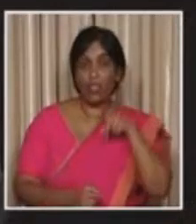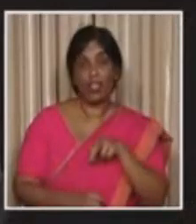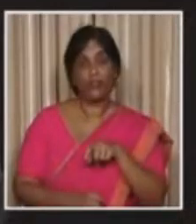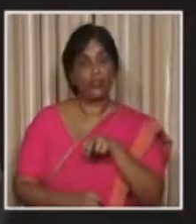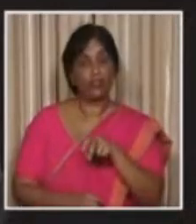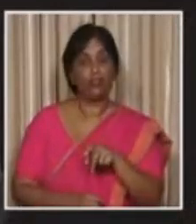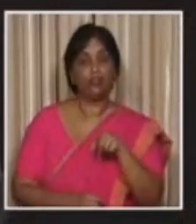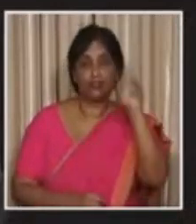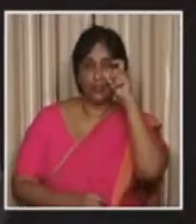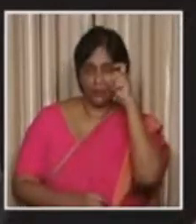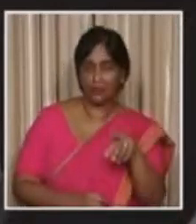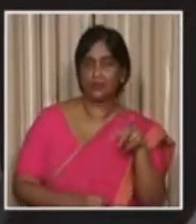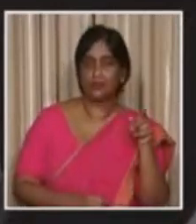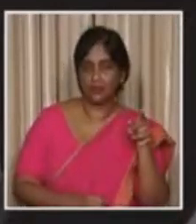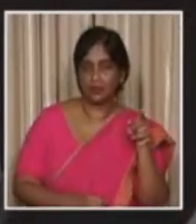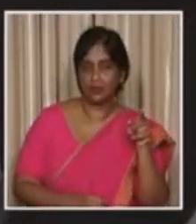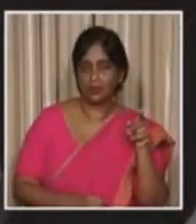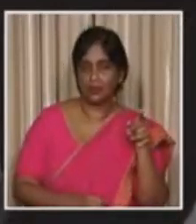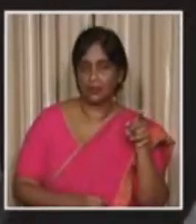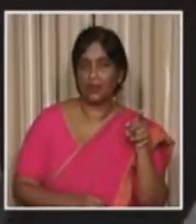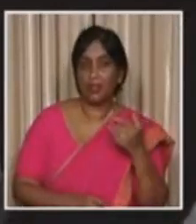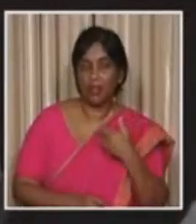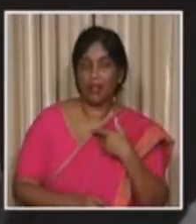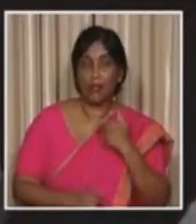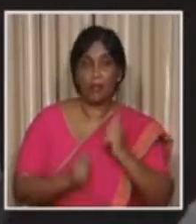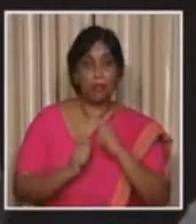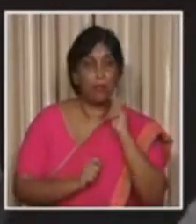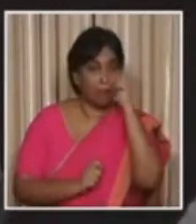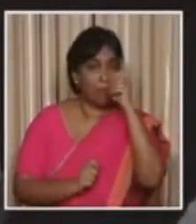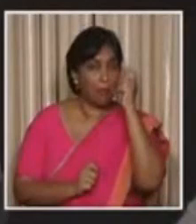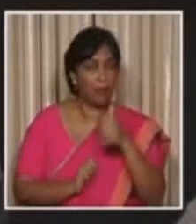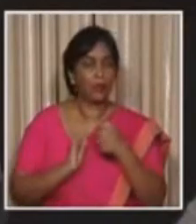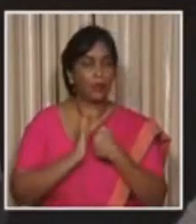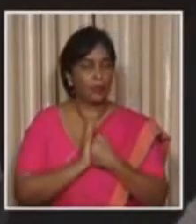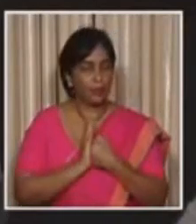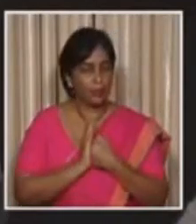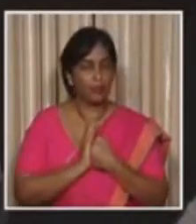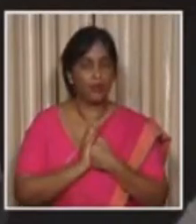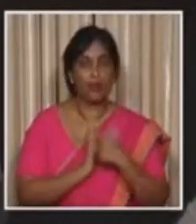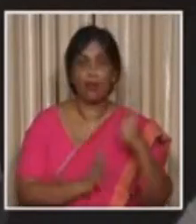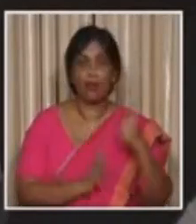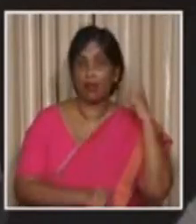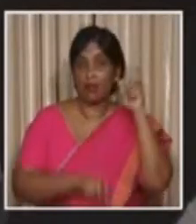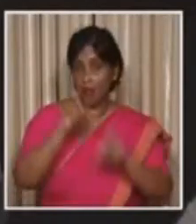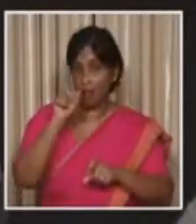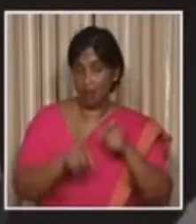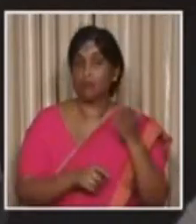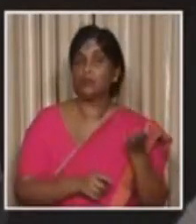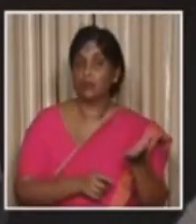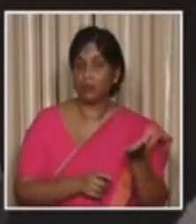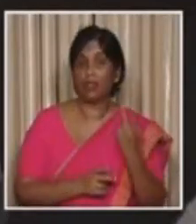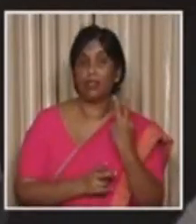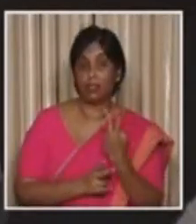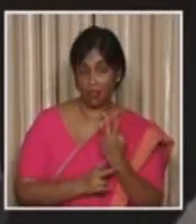ඇවිදින්න ඔබතුමා දකිනවා අපි පඩි ගෙවන ගෞරවනීය රණවිරුවන්යයි කියන